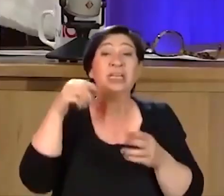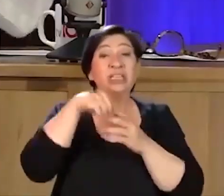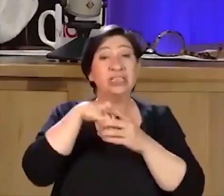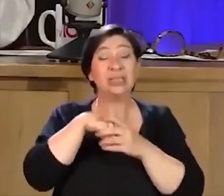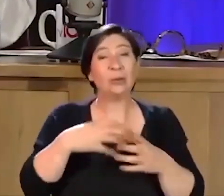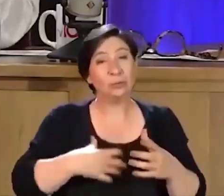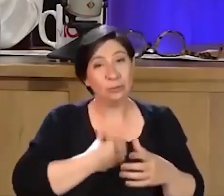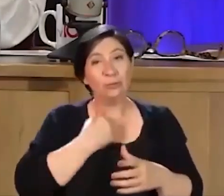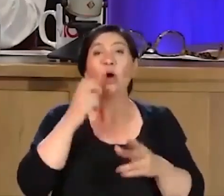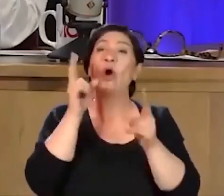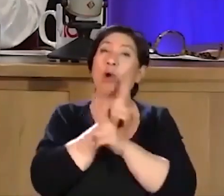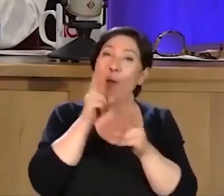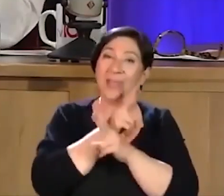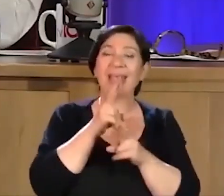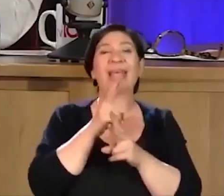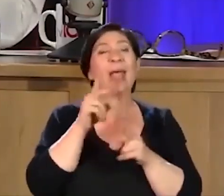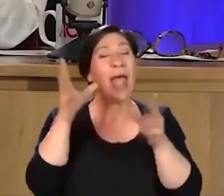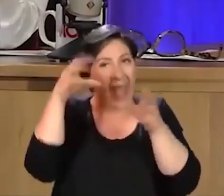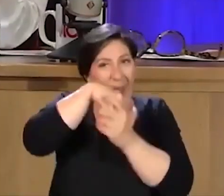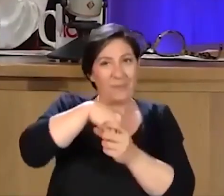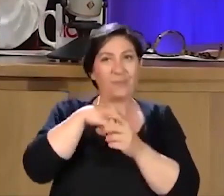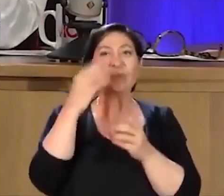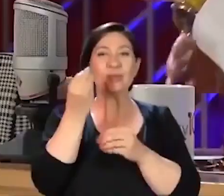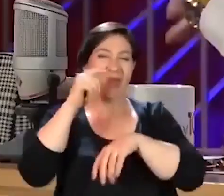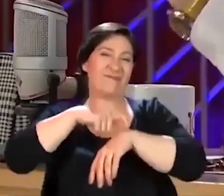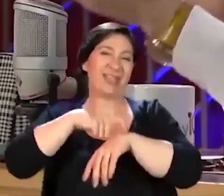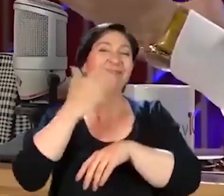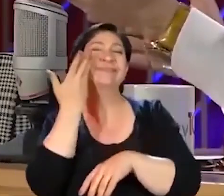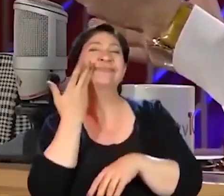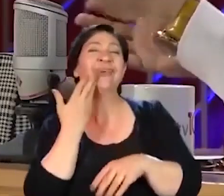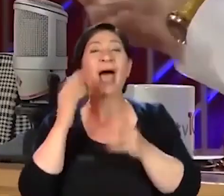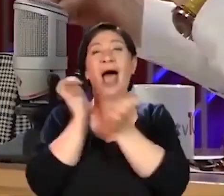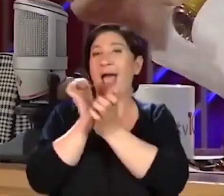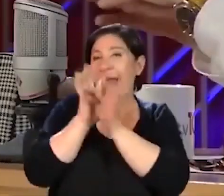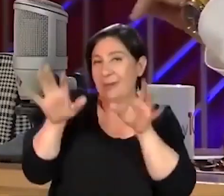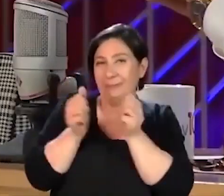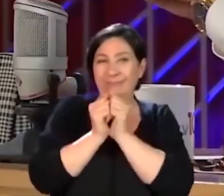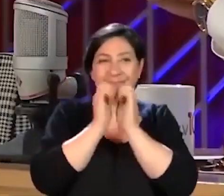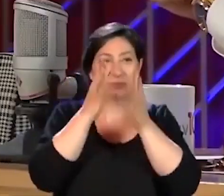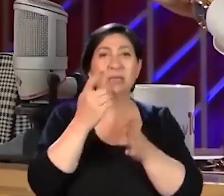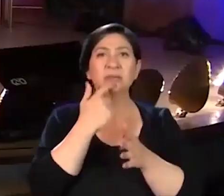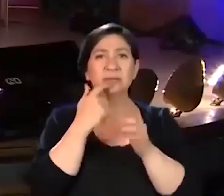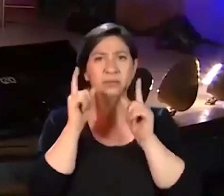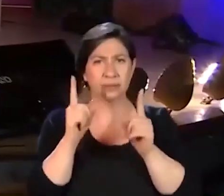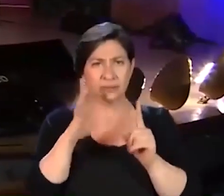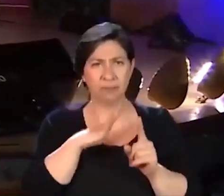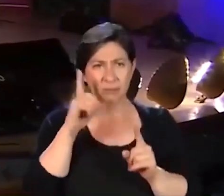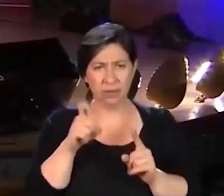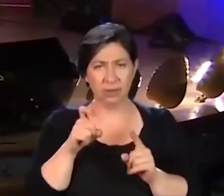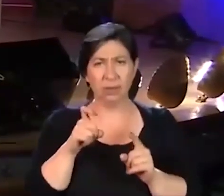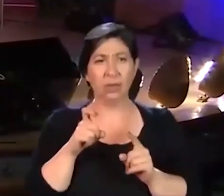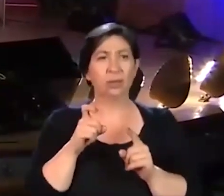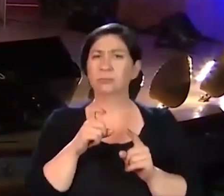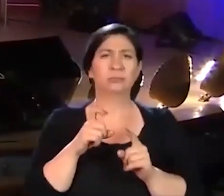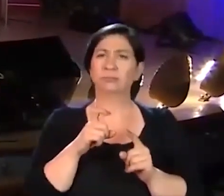hüzün, komedi hepsi bir arada. Güzel vakit geçiriyoruz. Ailece gidebiliyoruz. Bir yaş sınırı falan aldınız mı? Yok.